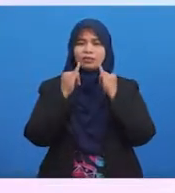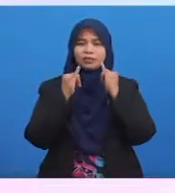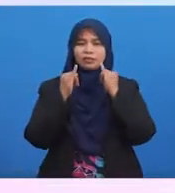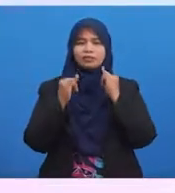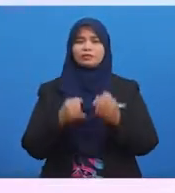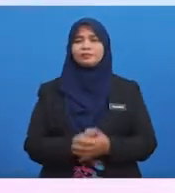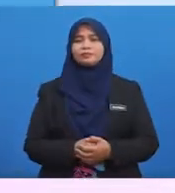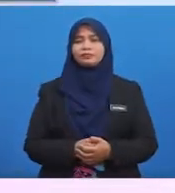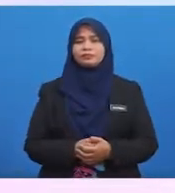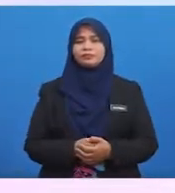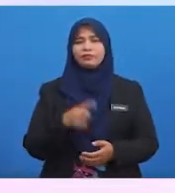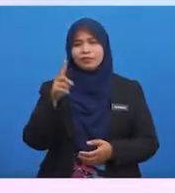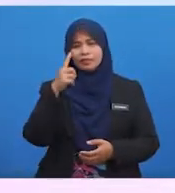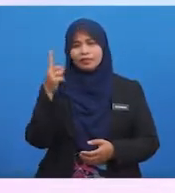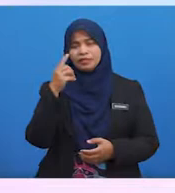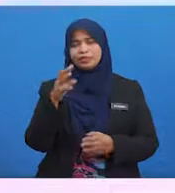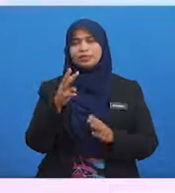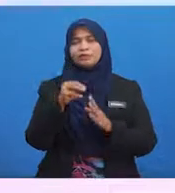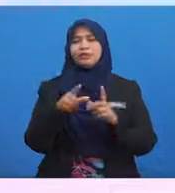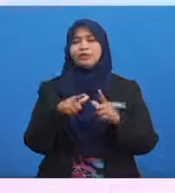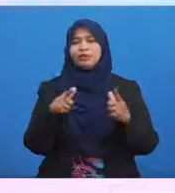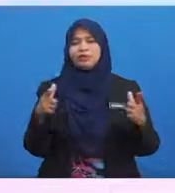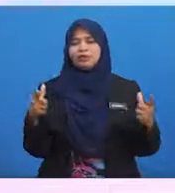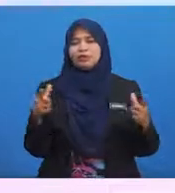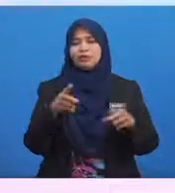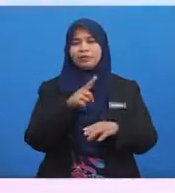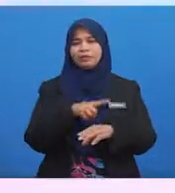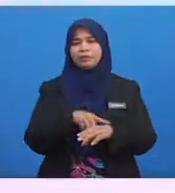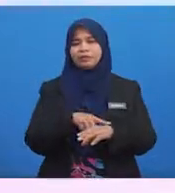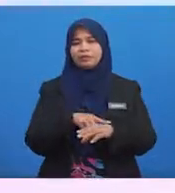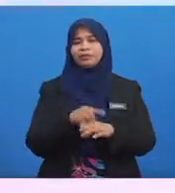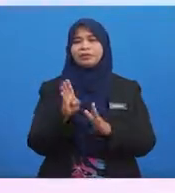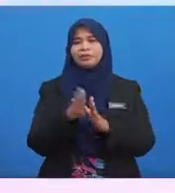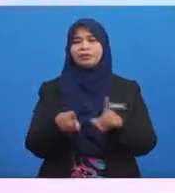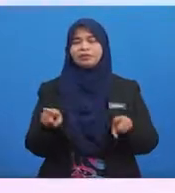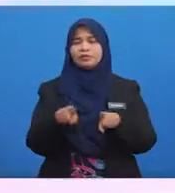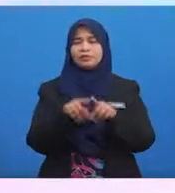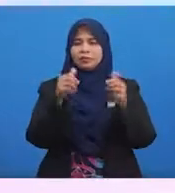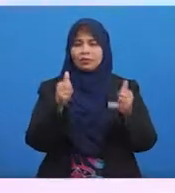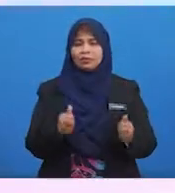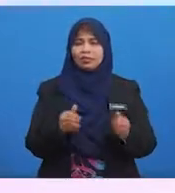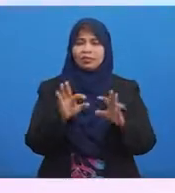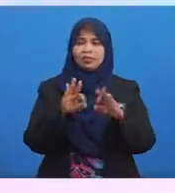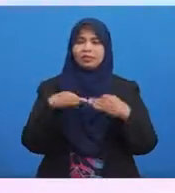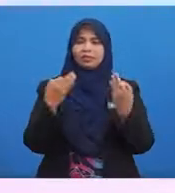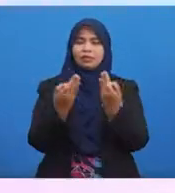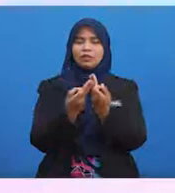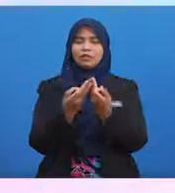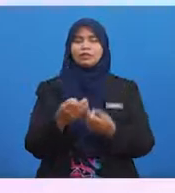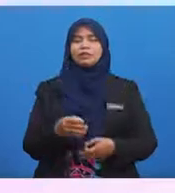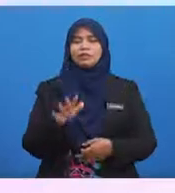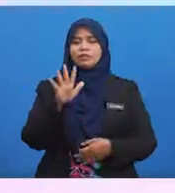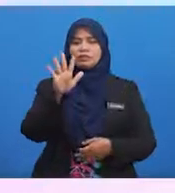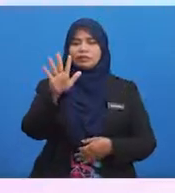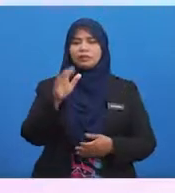keempat sentiasa Khan masuk bersama hal ini keluarga dan yang